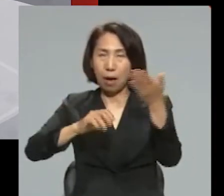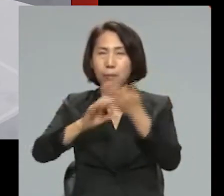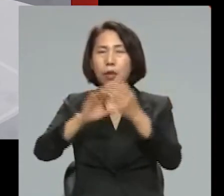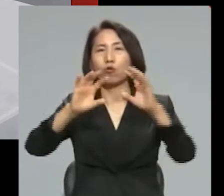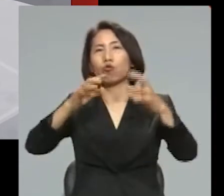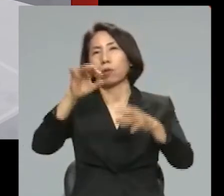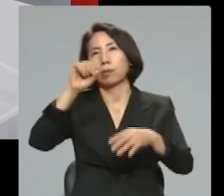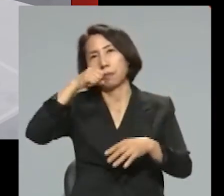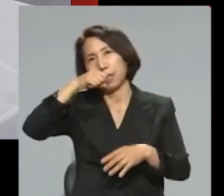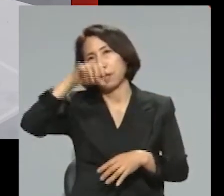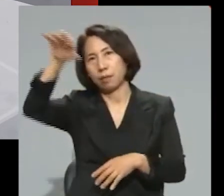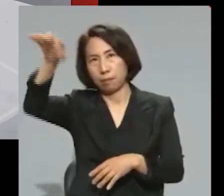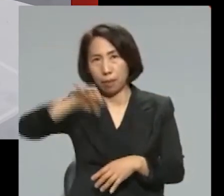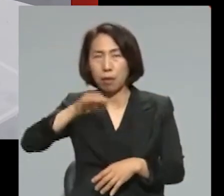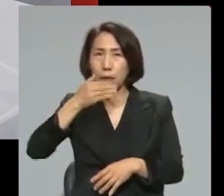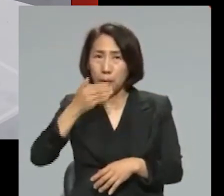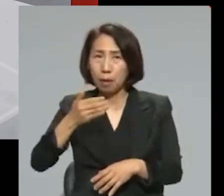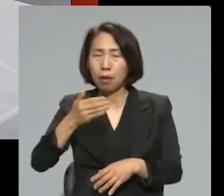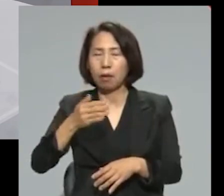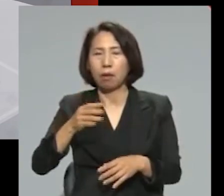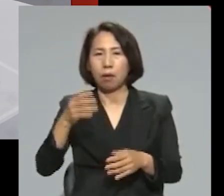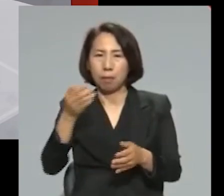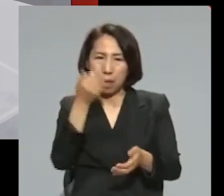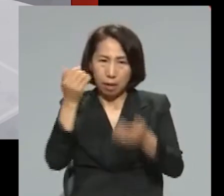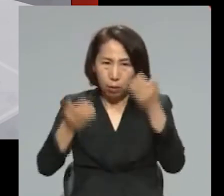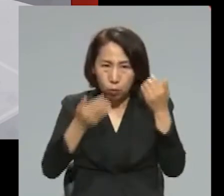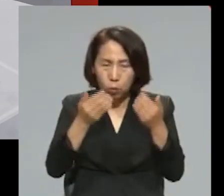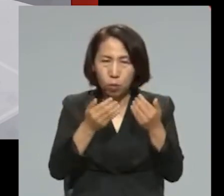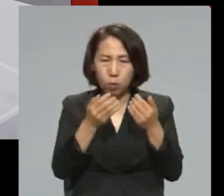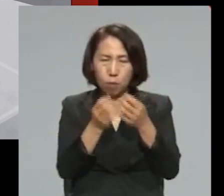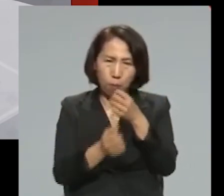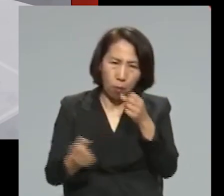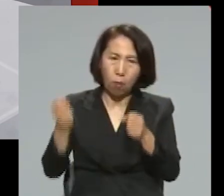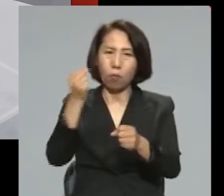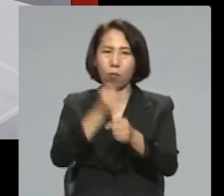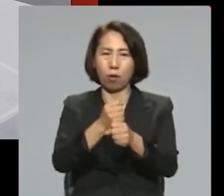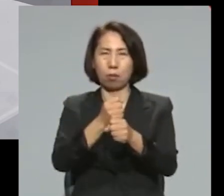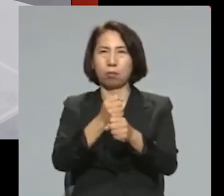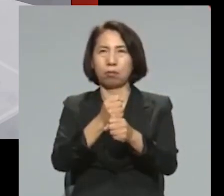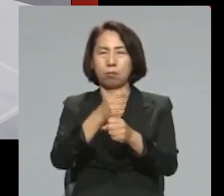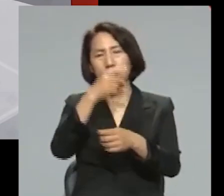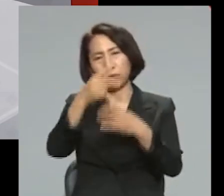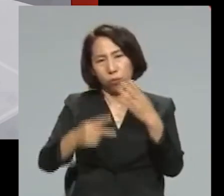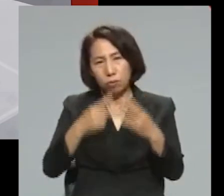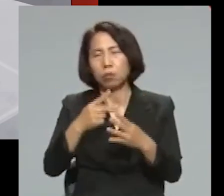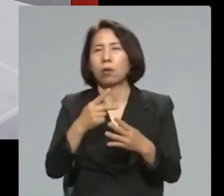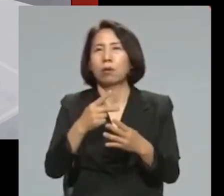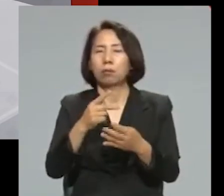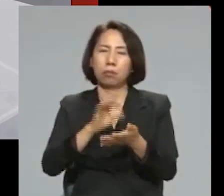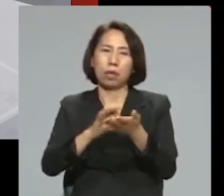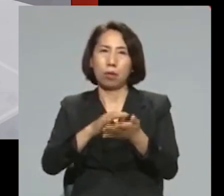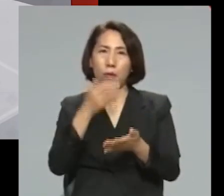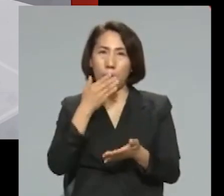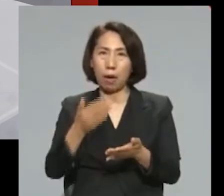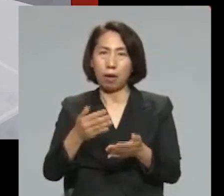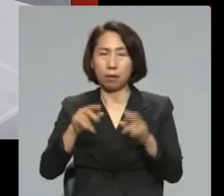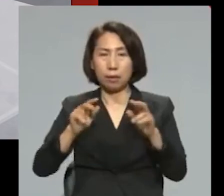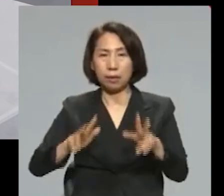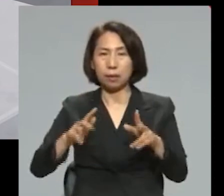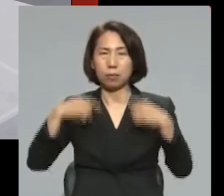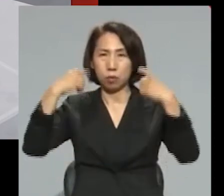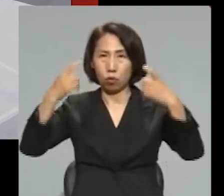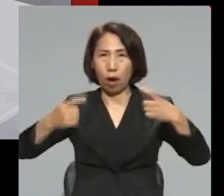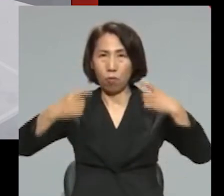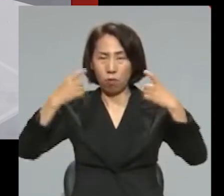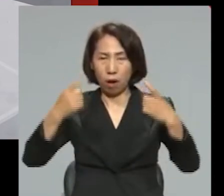받을 수 있는 토대가 마련되어 발굴, 복원 프로젝트를 제대로 이용할 수 있습니다. 현재